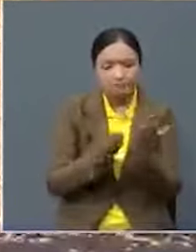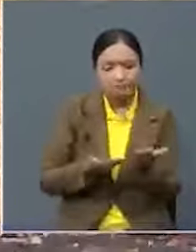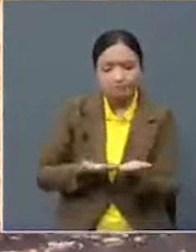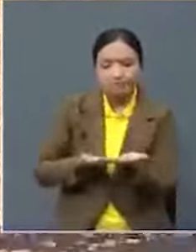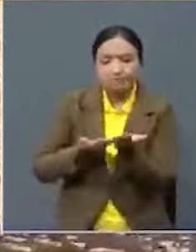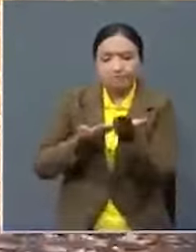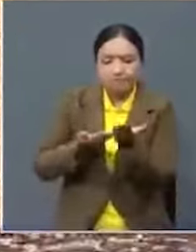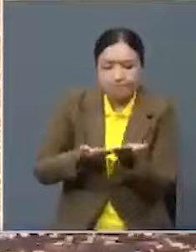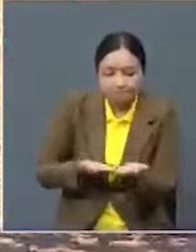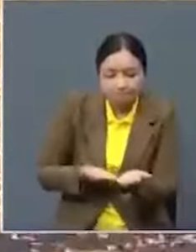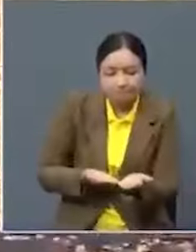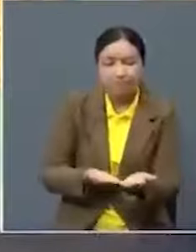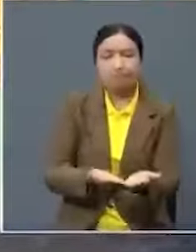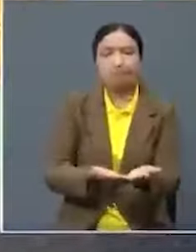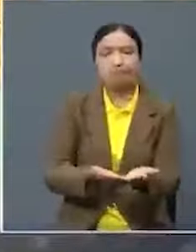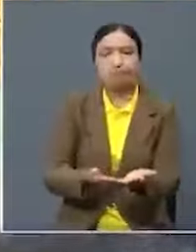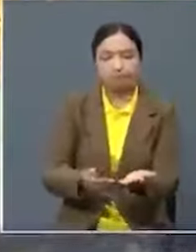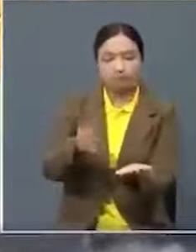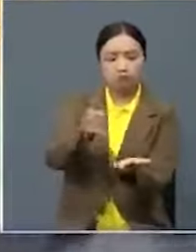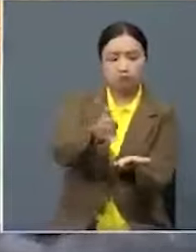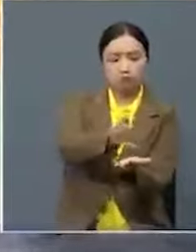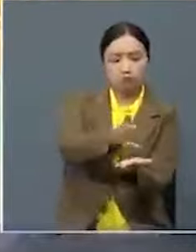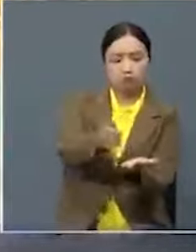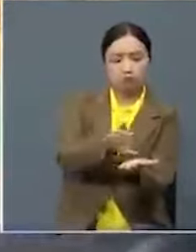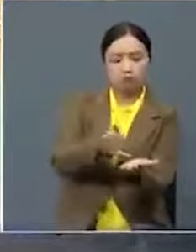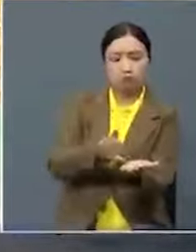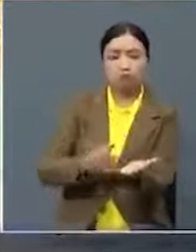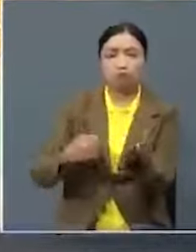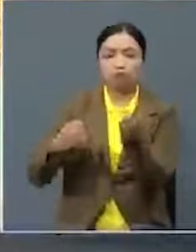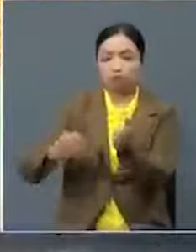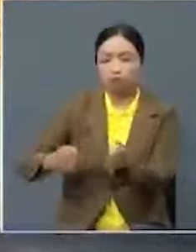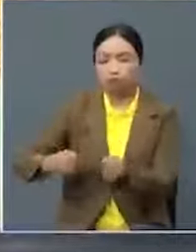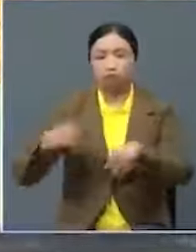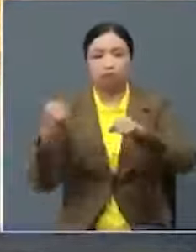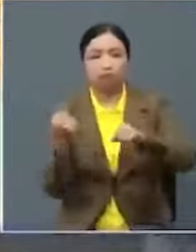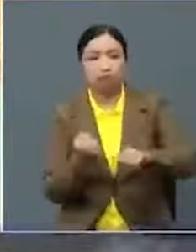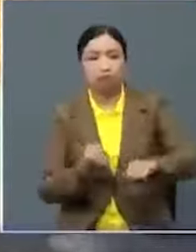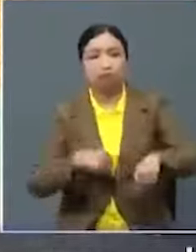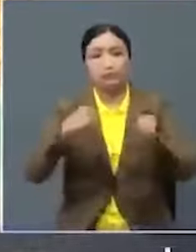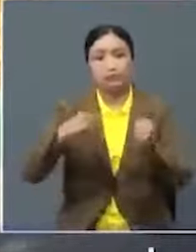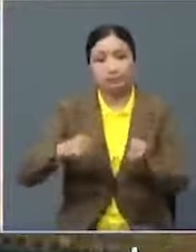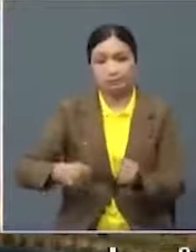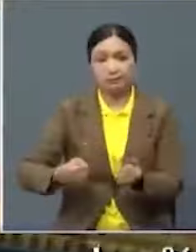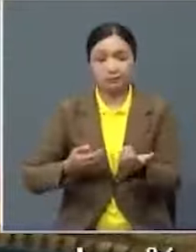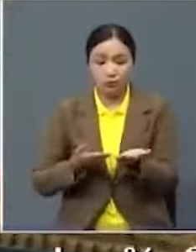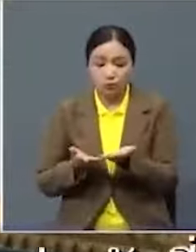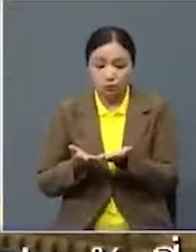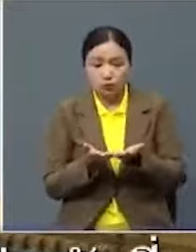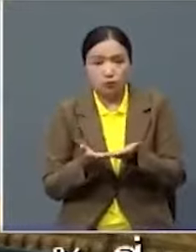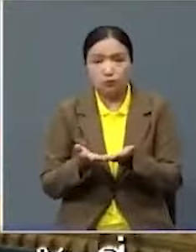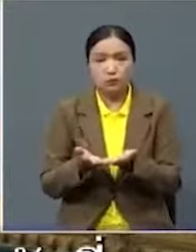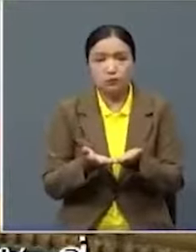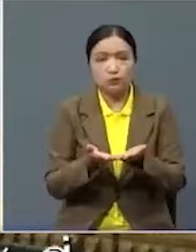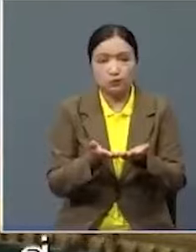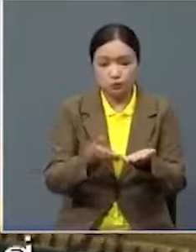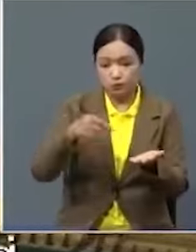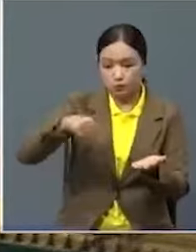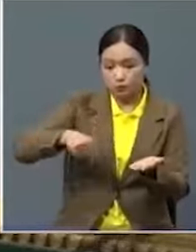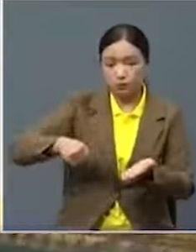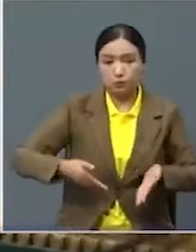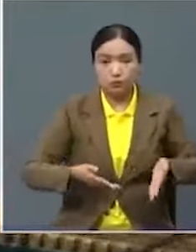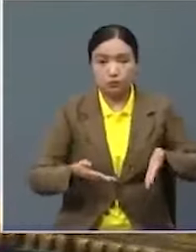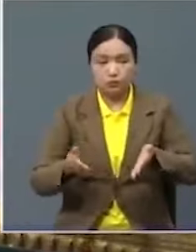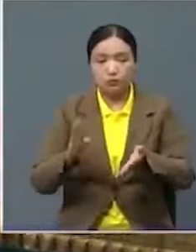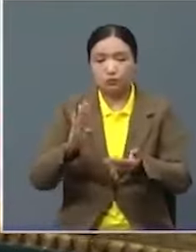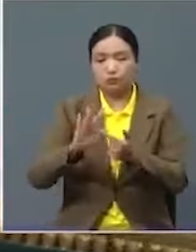ใจให้กับนายเรือและกำลังพลประจำเรือก่อนที่จะมีการเคลื่อนเรือพระที่นั่งอนันตนาคราชจากคลองบางกอกน้อย